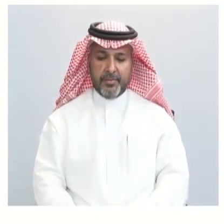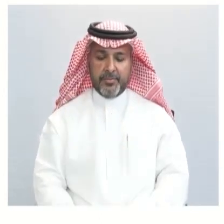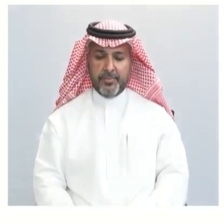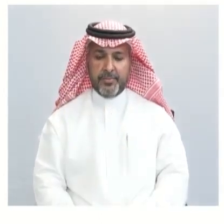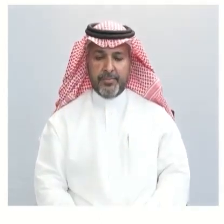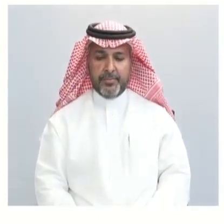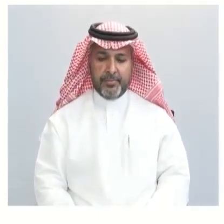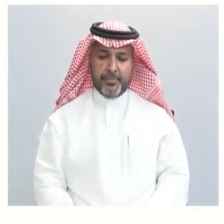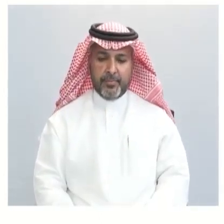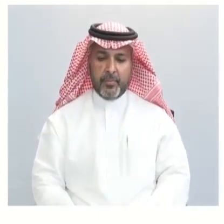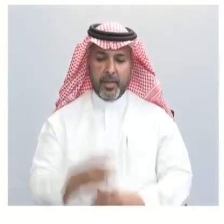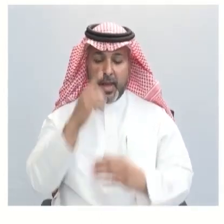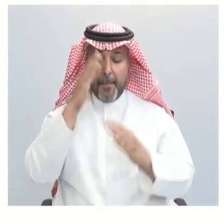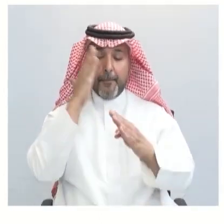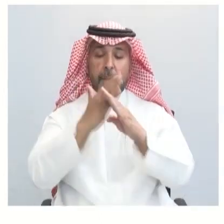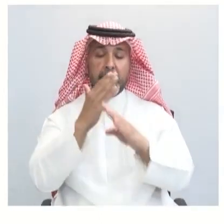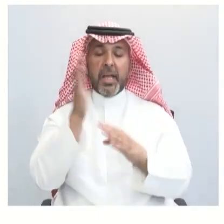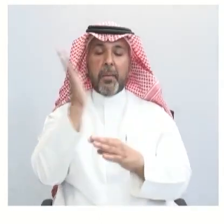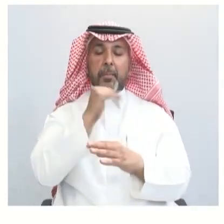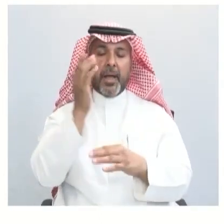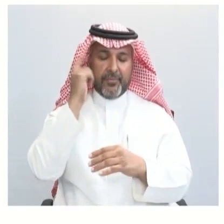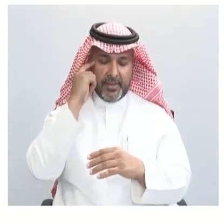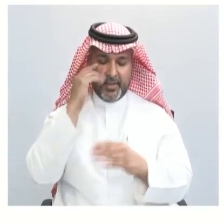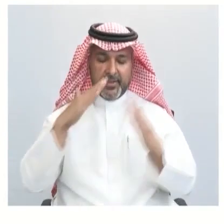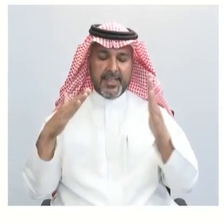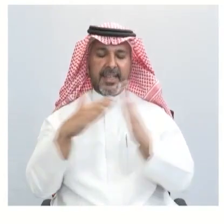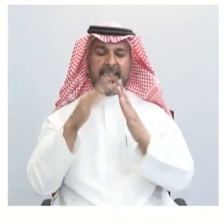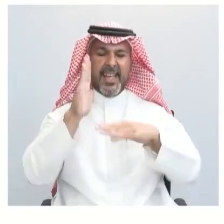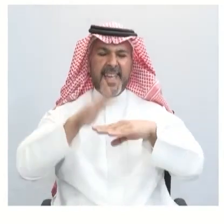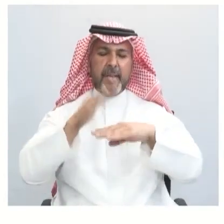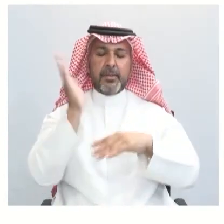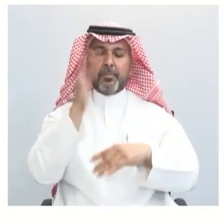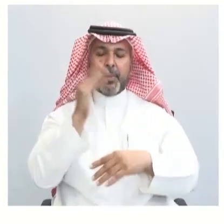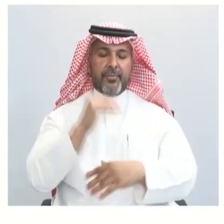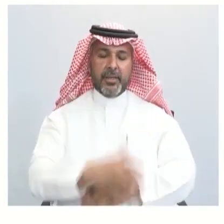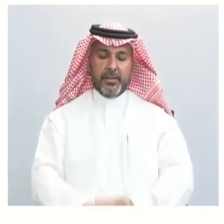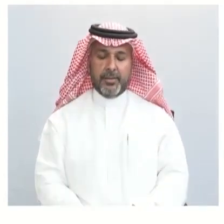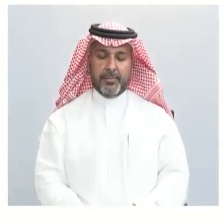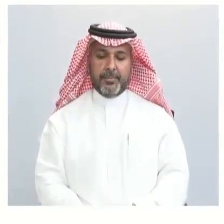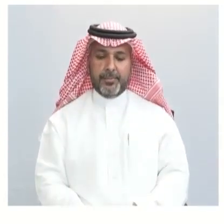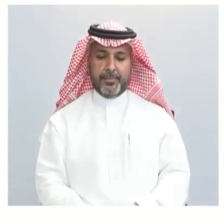يوجد هل الداله هنا تقطع محور اكس او محور واي المقاطع طبعا